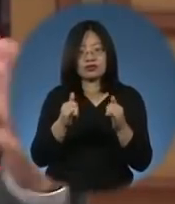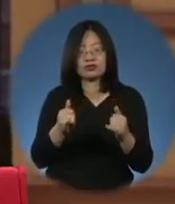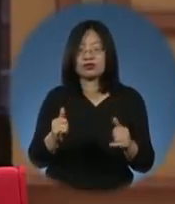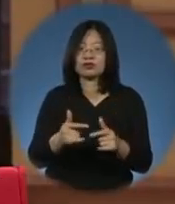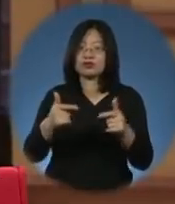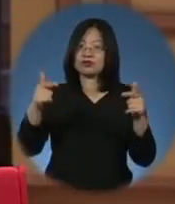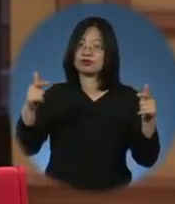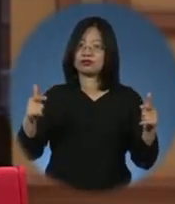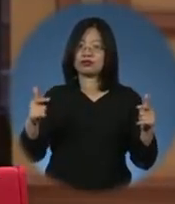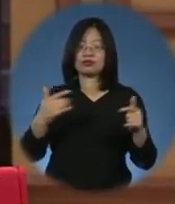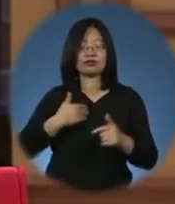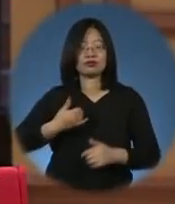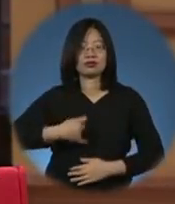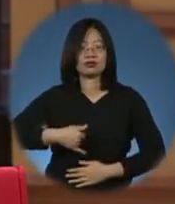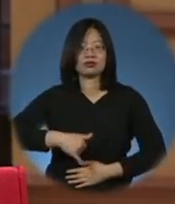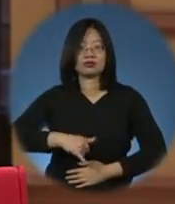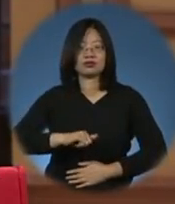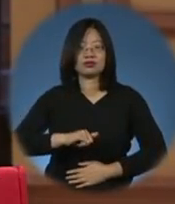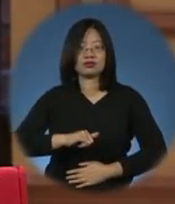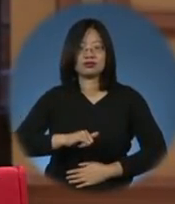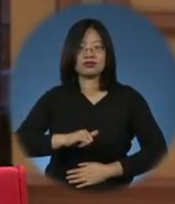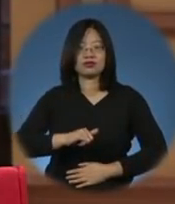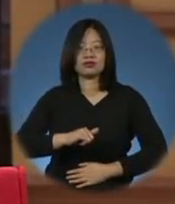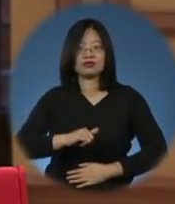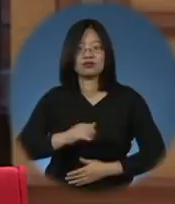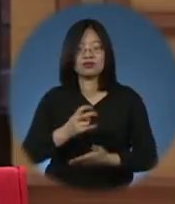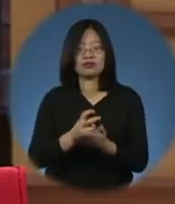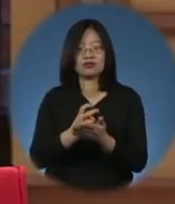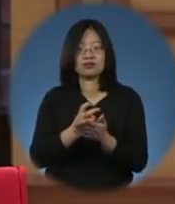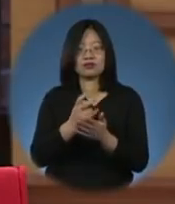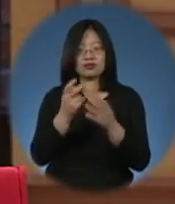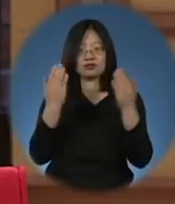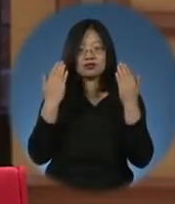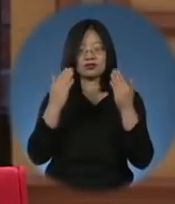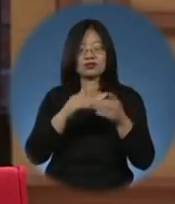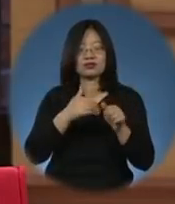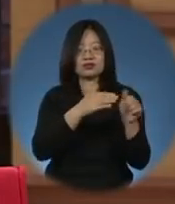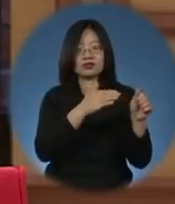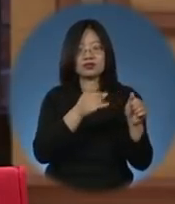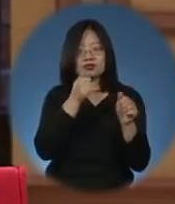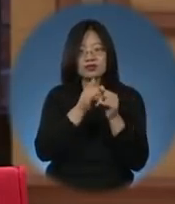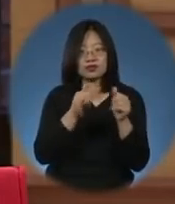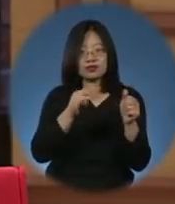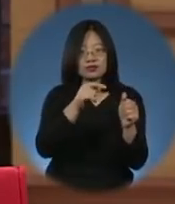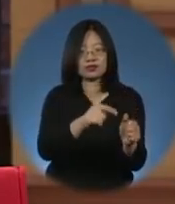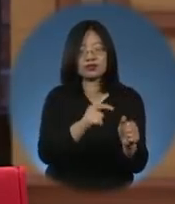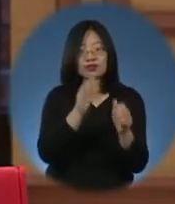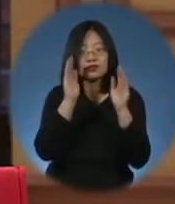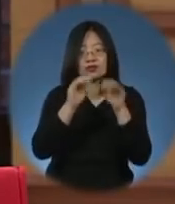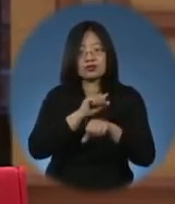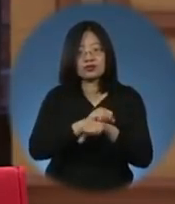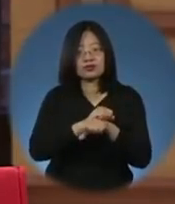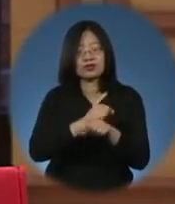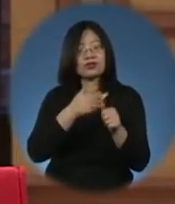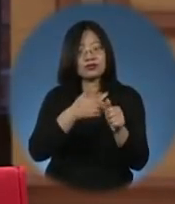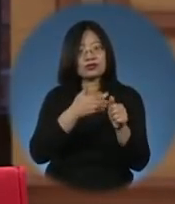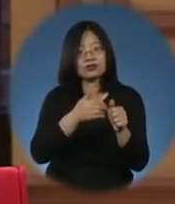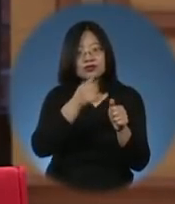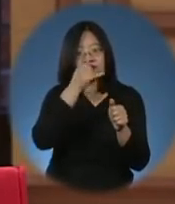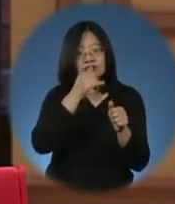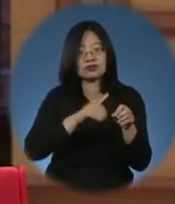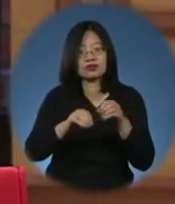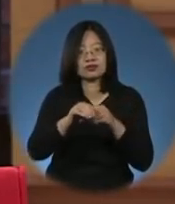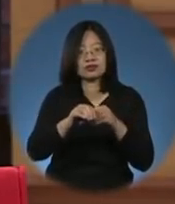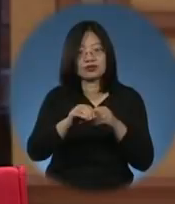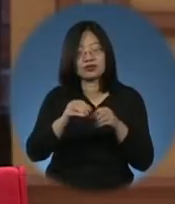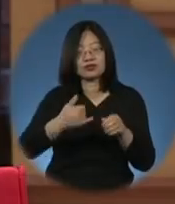양산이 되면 우리 아이를 가서 러스쿨을 보내서 변호사 시킬 거예요. 엄마 우리 공부 잘해요. 이렇게 얘기해서 보내는 거는 오히려